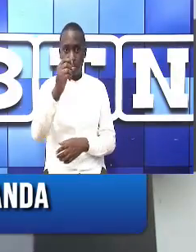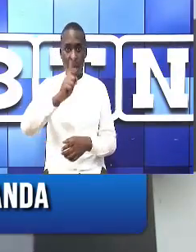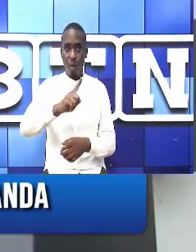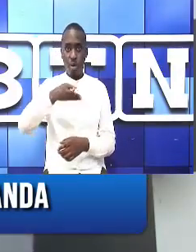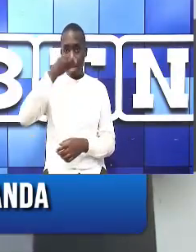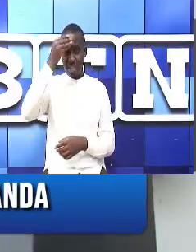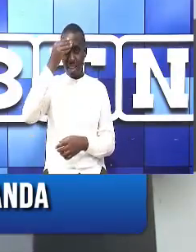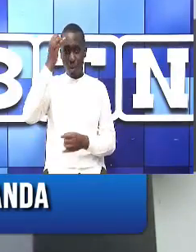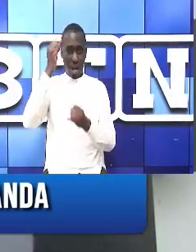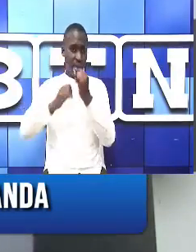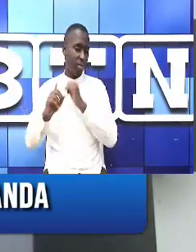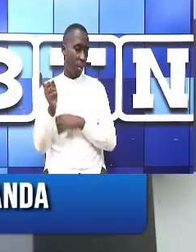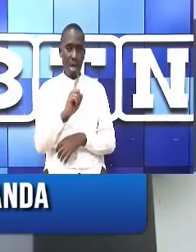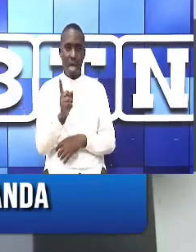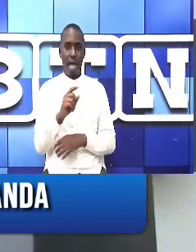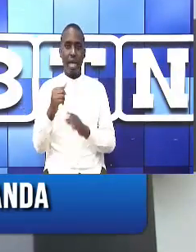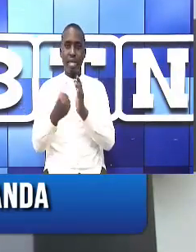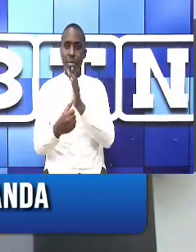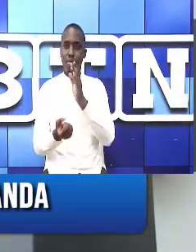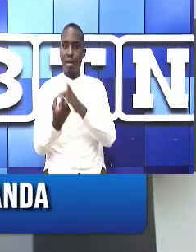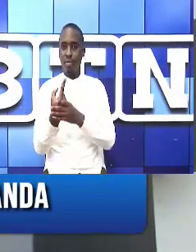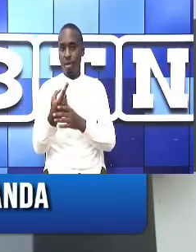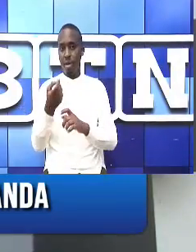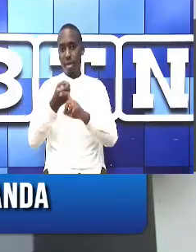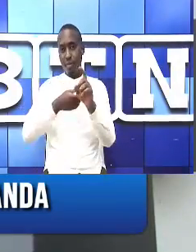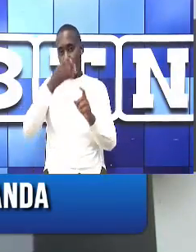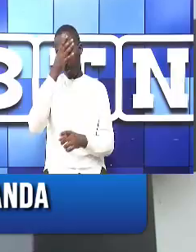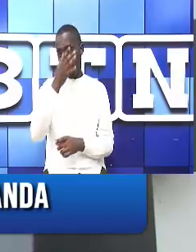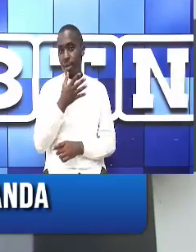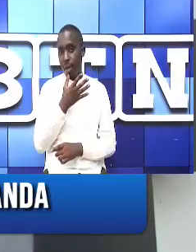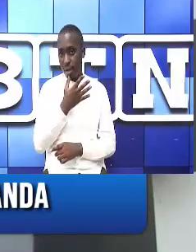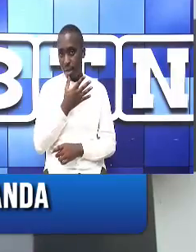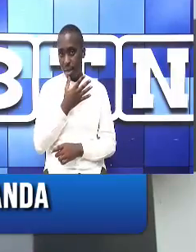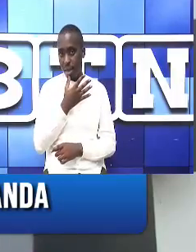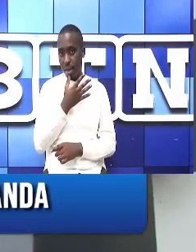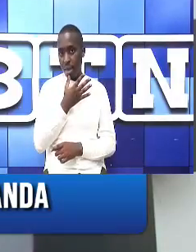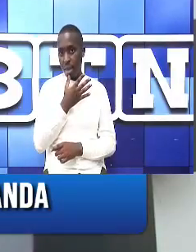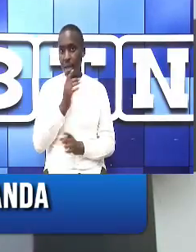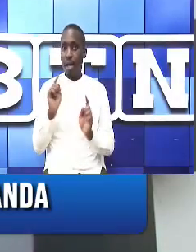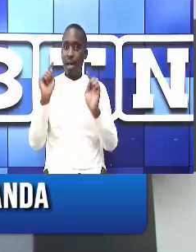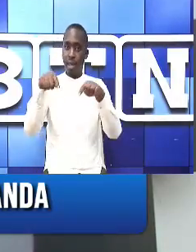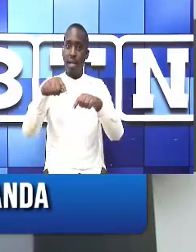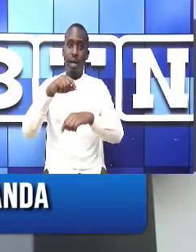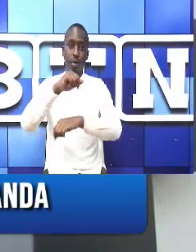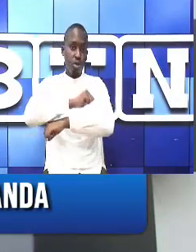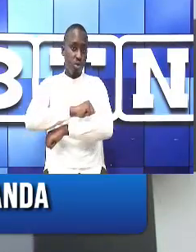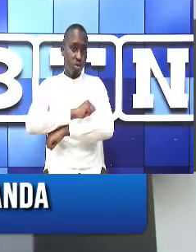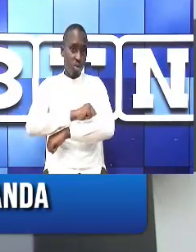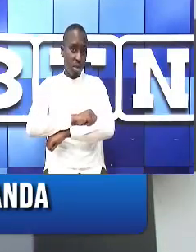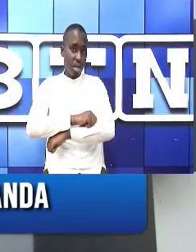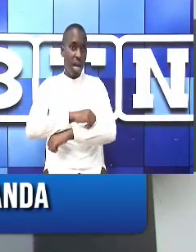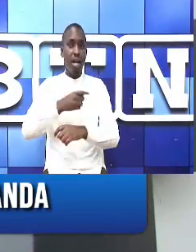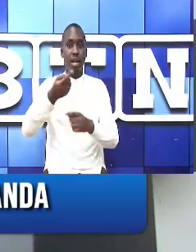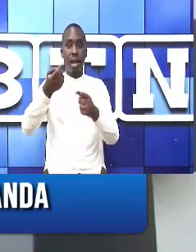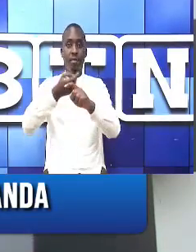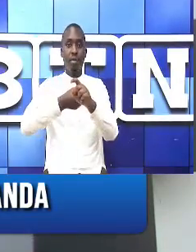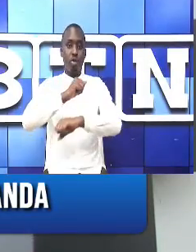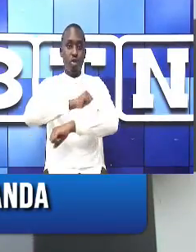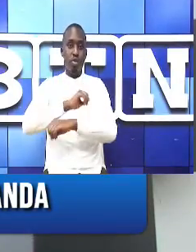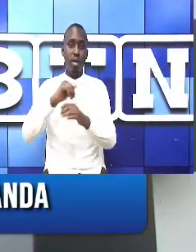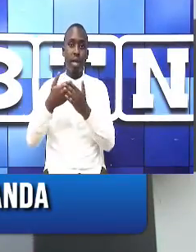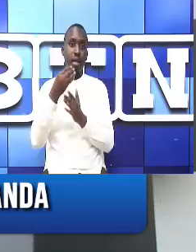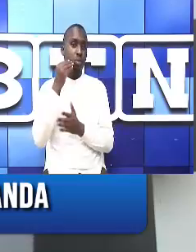ndangize ikibazo cyaje guturukamo cyaje guturuka ku babyeyi yego ntagenda najya ku ishuri ntataha nagera